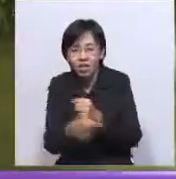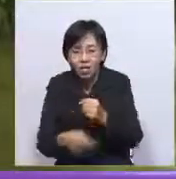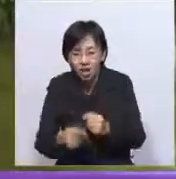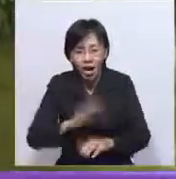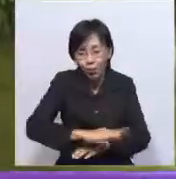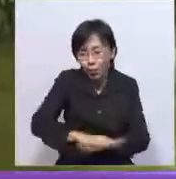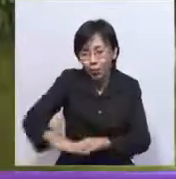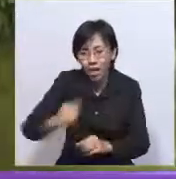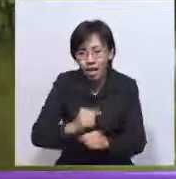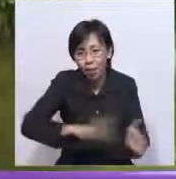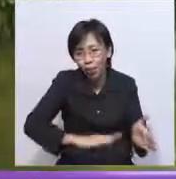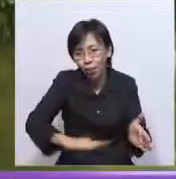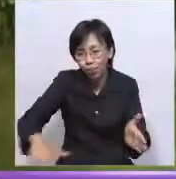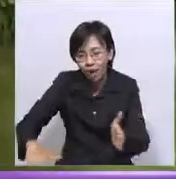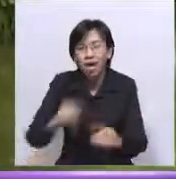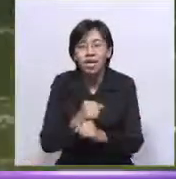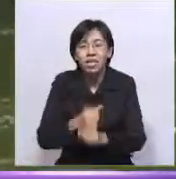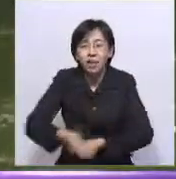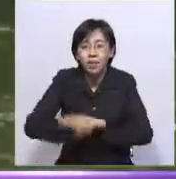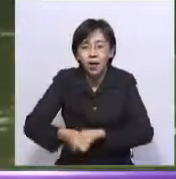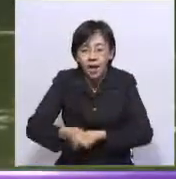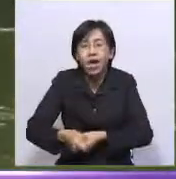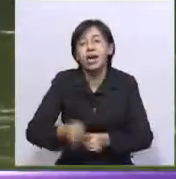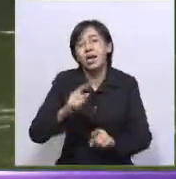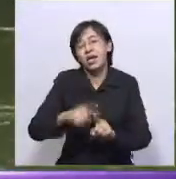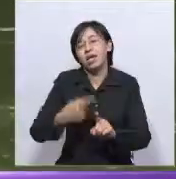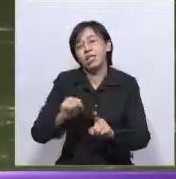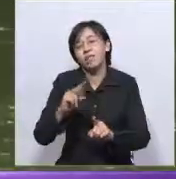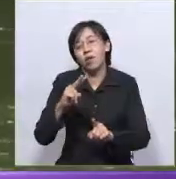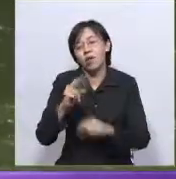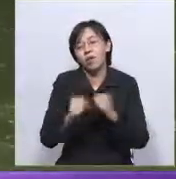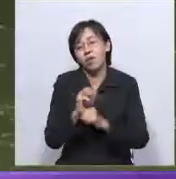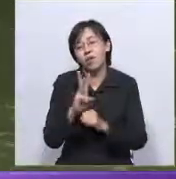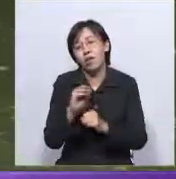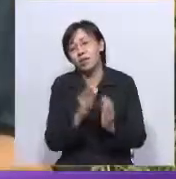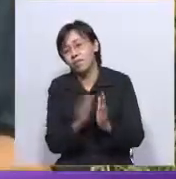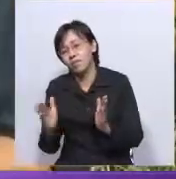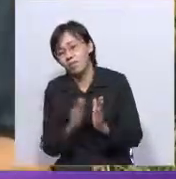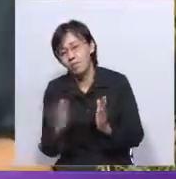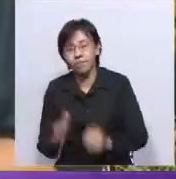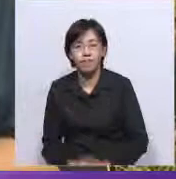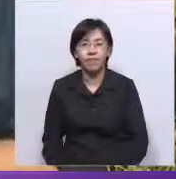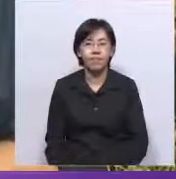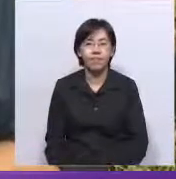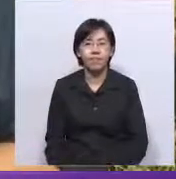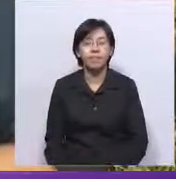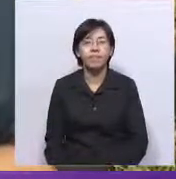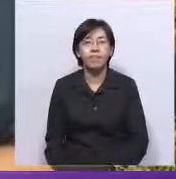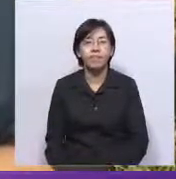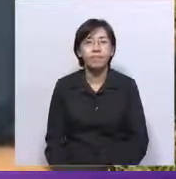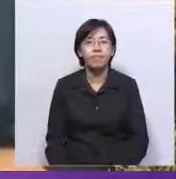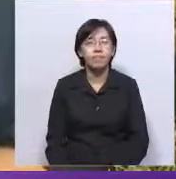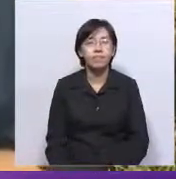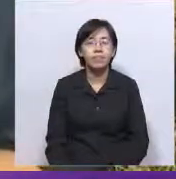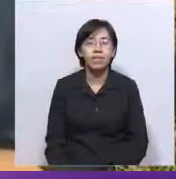งเพาะปลูกพืชฤดูแล้งในเดือนธันวาคม2560เป็นต้นไปค่ะค่ะและสำหรับพื้น